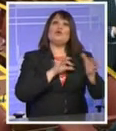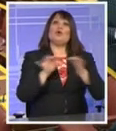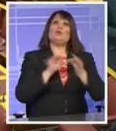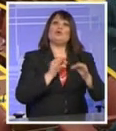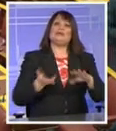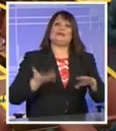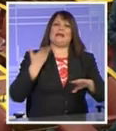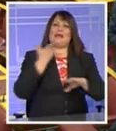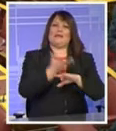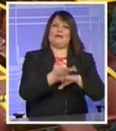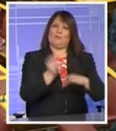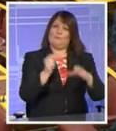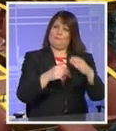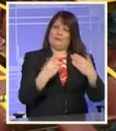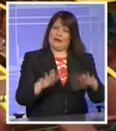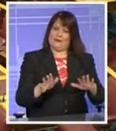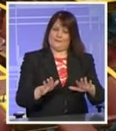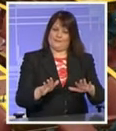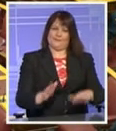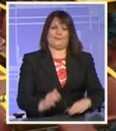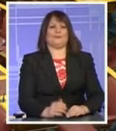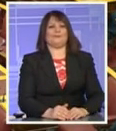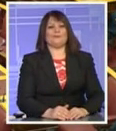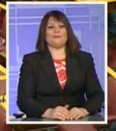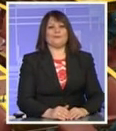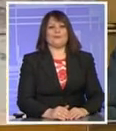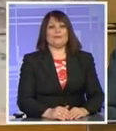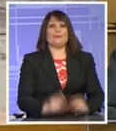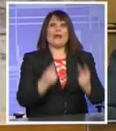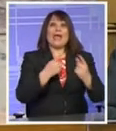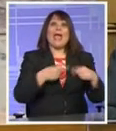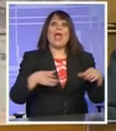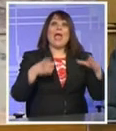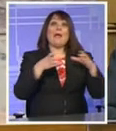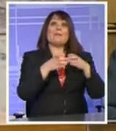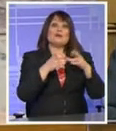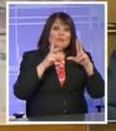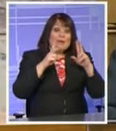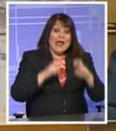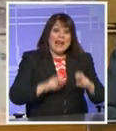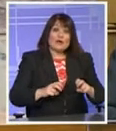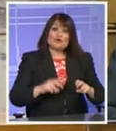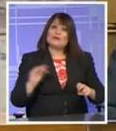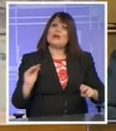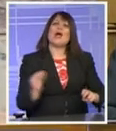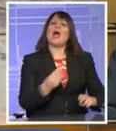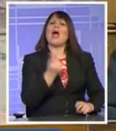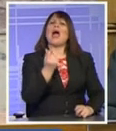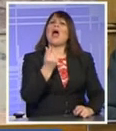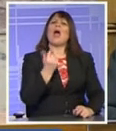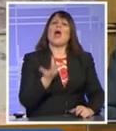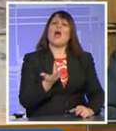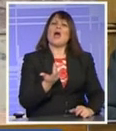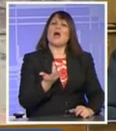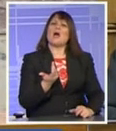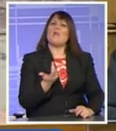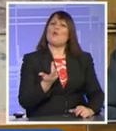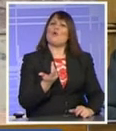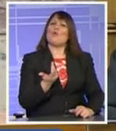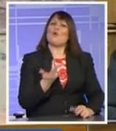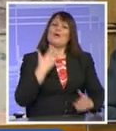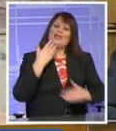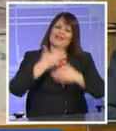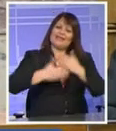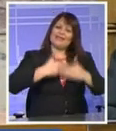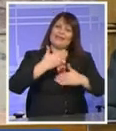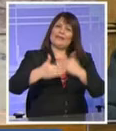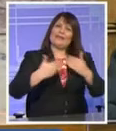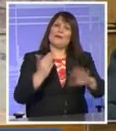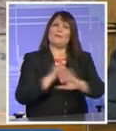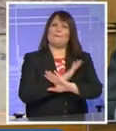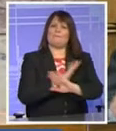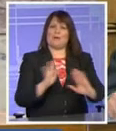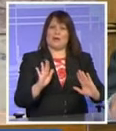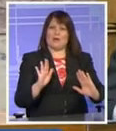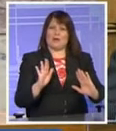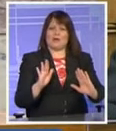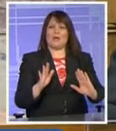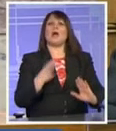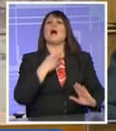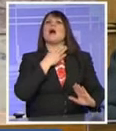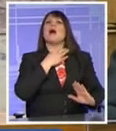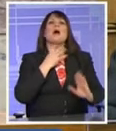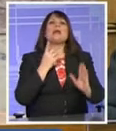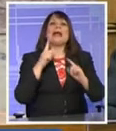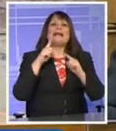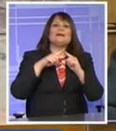νομοσχέδιο που ψηφίσαμε εδώ. Η Επιτροπή Ελέγχου του Πόθεν Έσχες έχει ολοκληρώσει πλέον τις σχετικές διαδικασίες με όλες τις